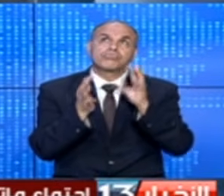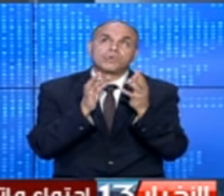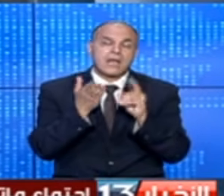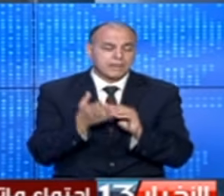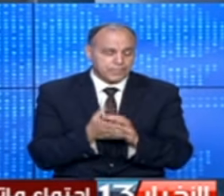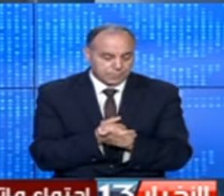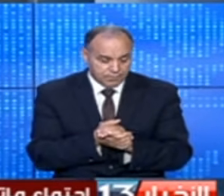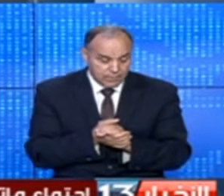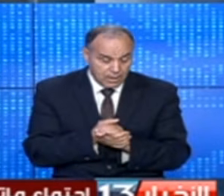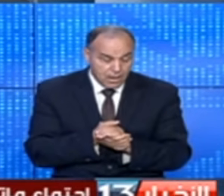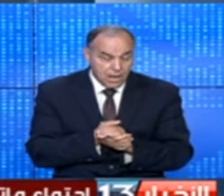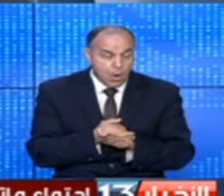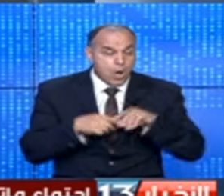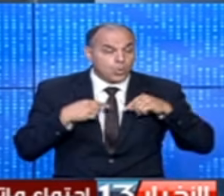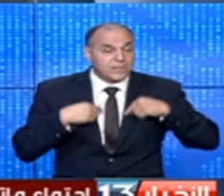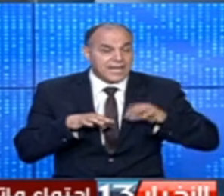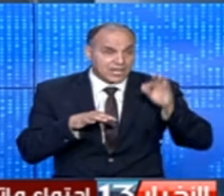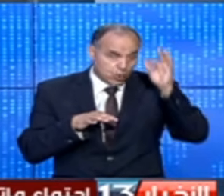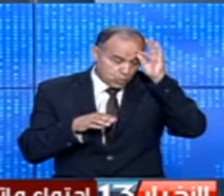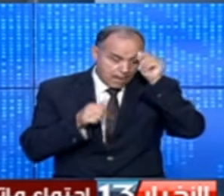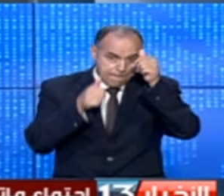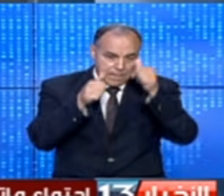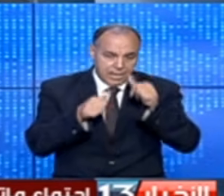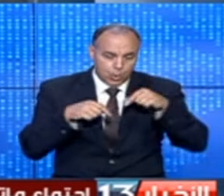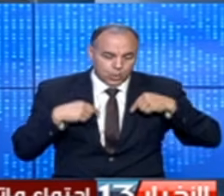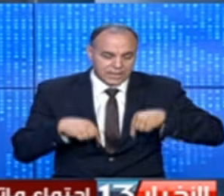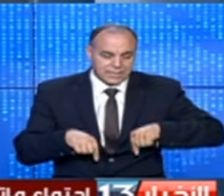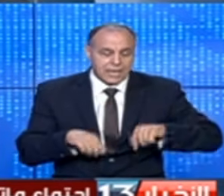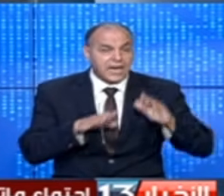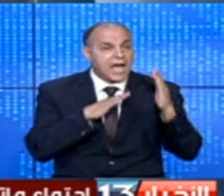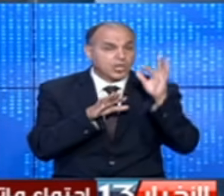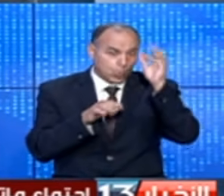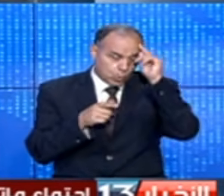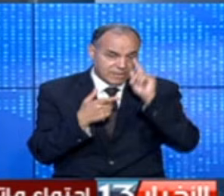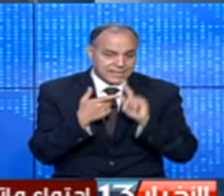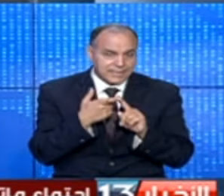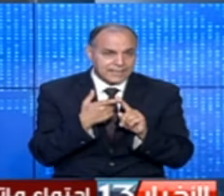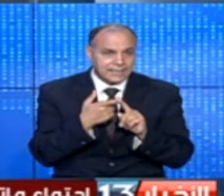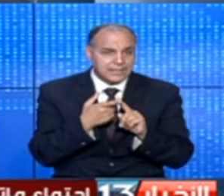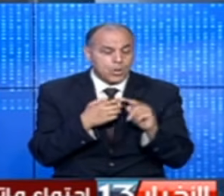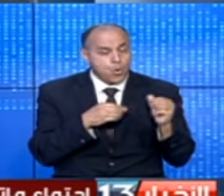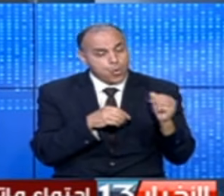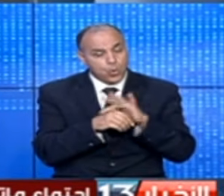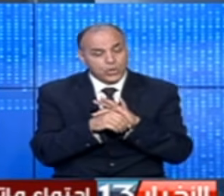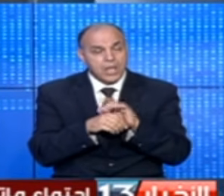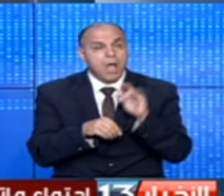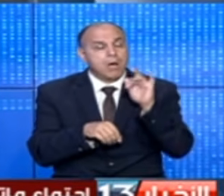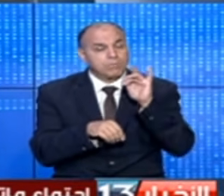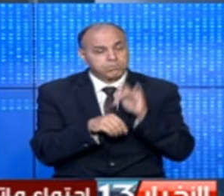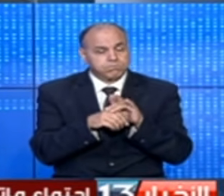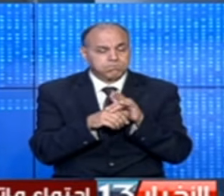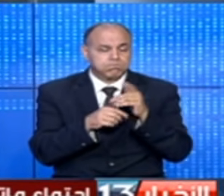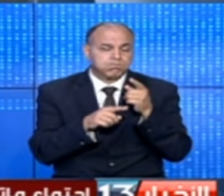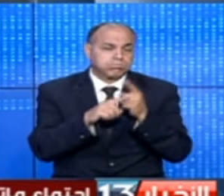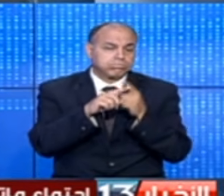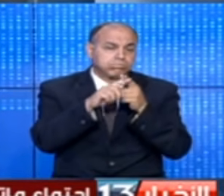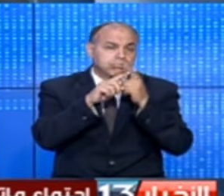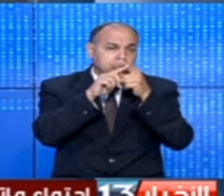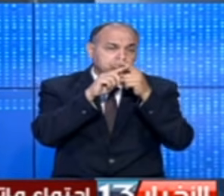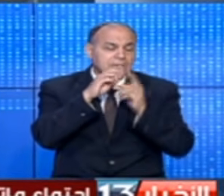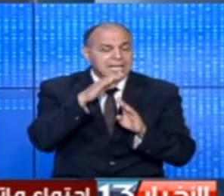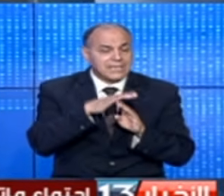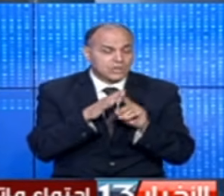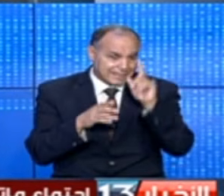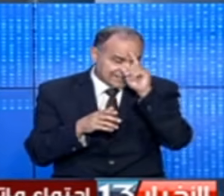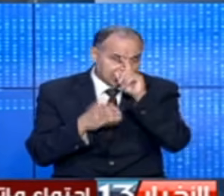المناخي. ولاحظ الجرندي وفقا لبلاغ وزارة الشؤون الخارجية أن جائحة كوفيد ضاعفت حجم هذه